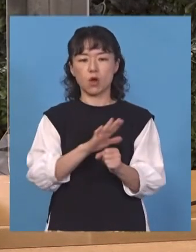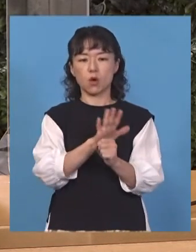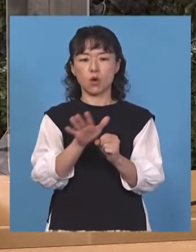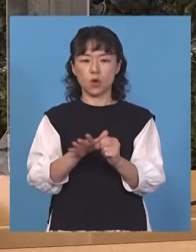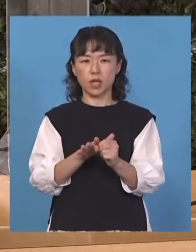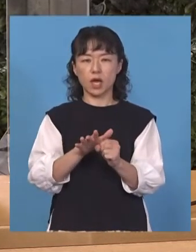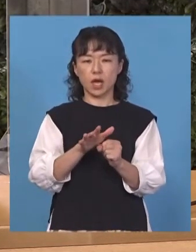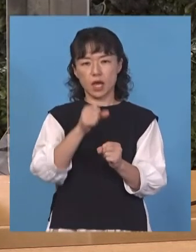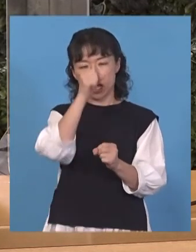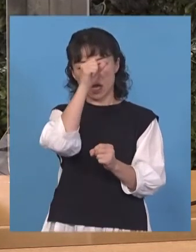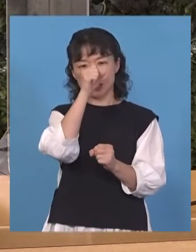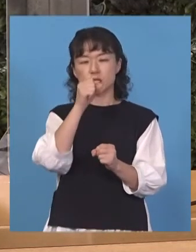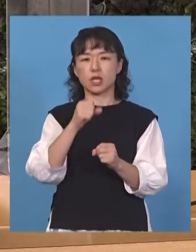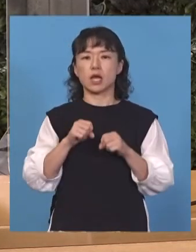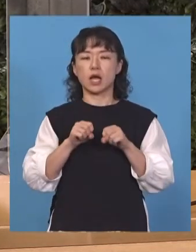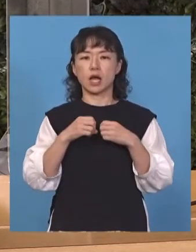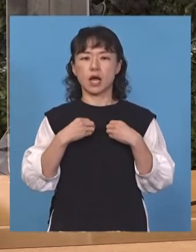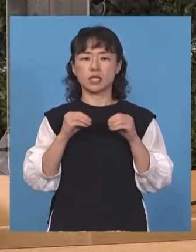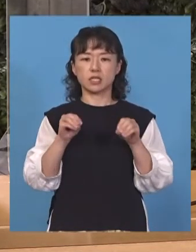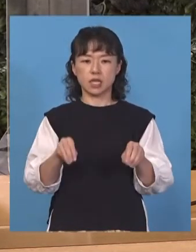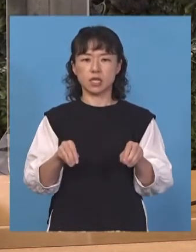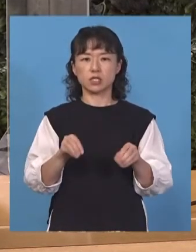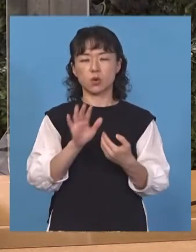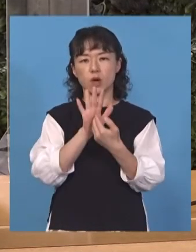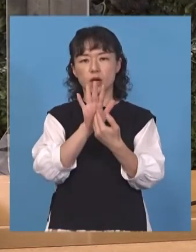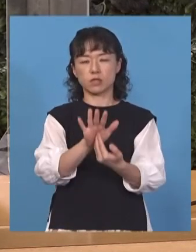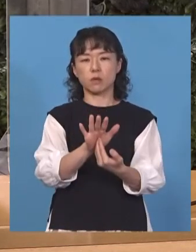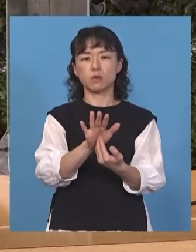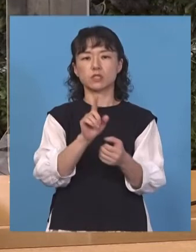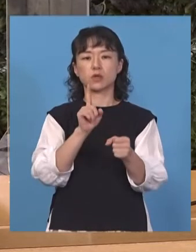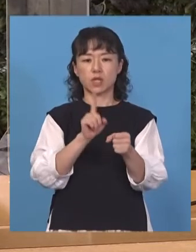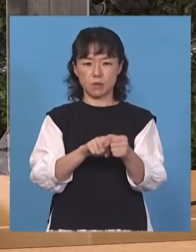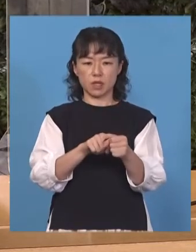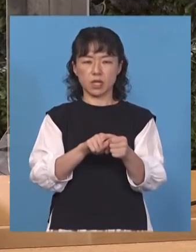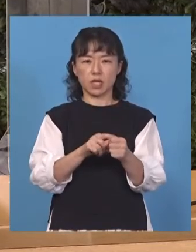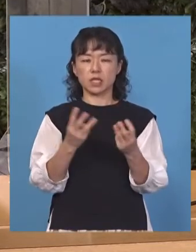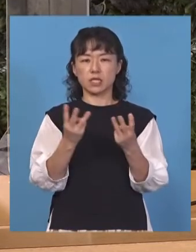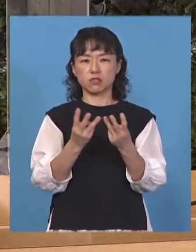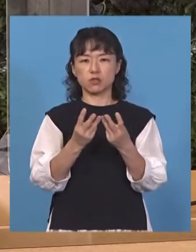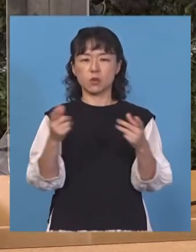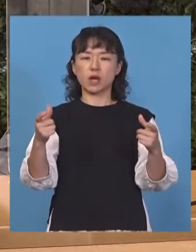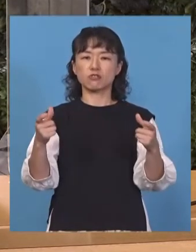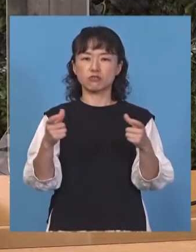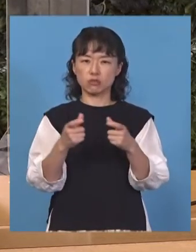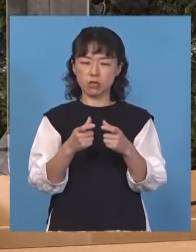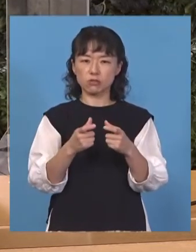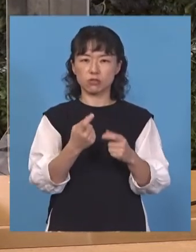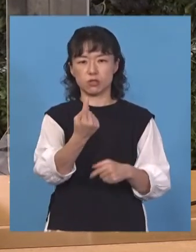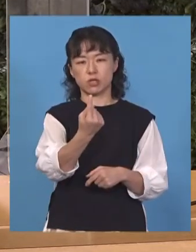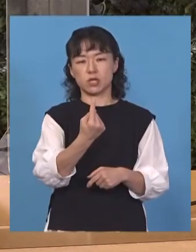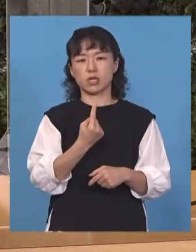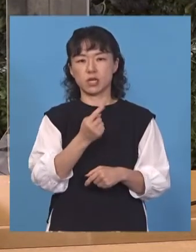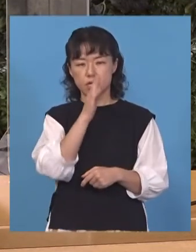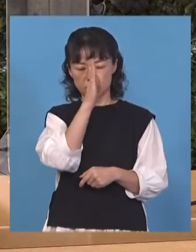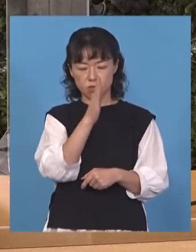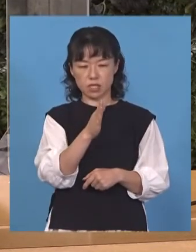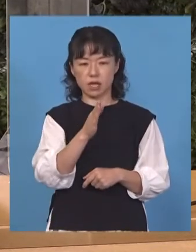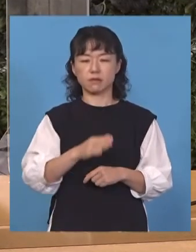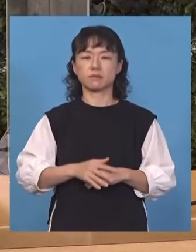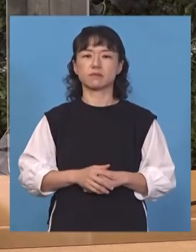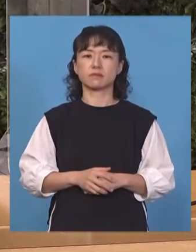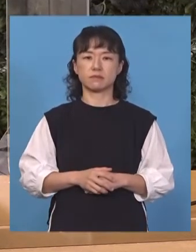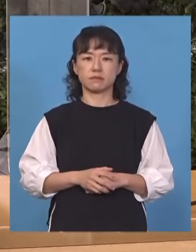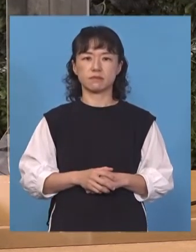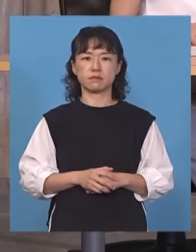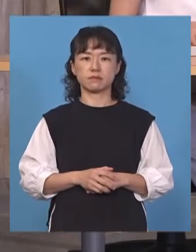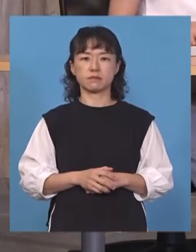感染症拡大防止のため、できるだけ少人数で来庁してください。申し込みの際には分散来庁に協力をお